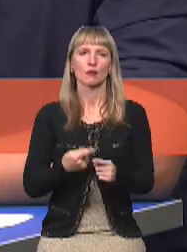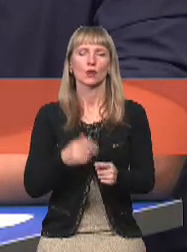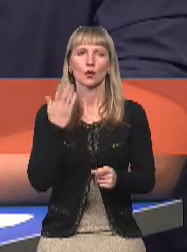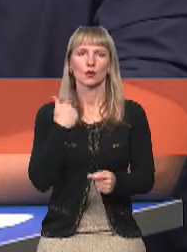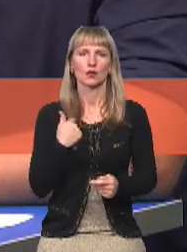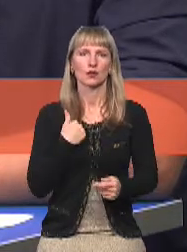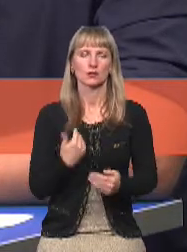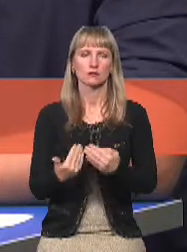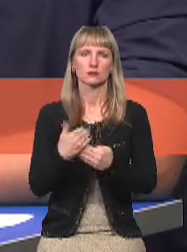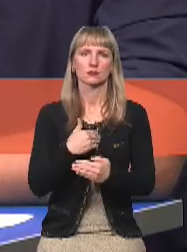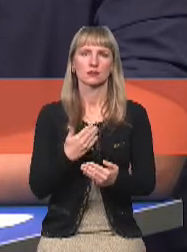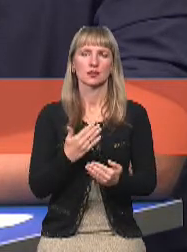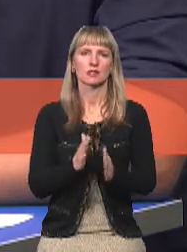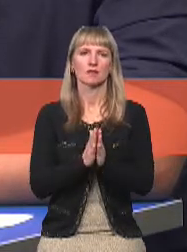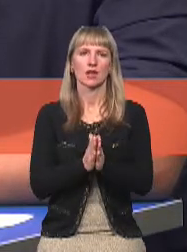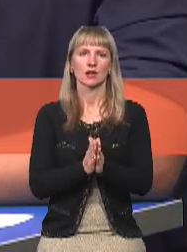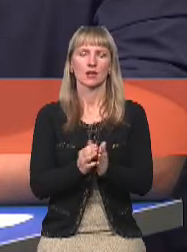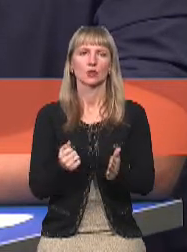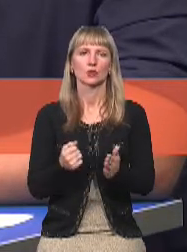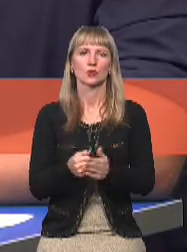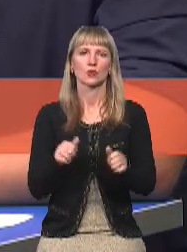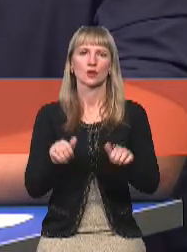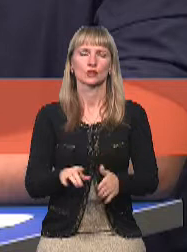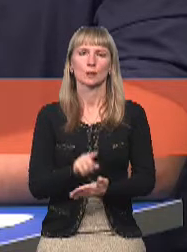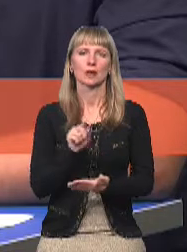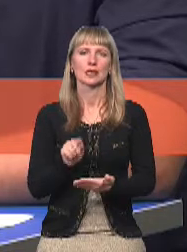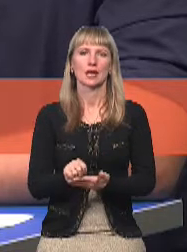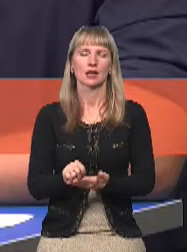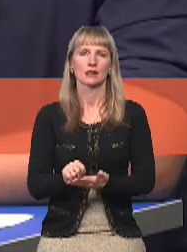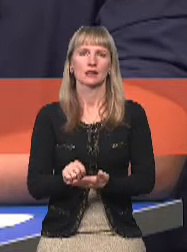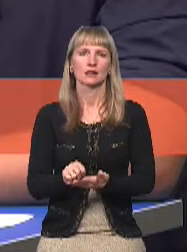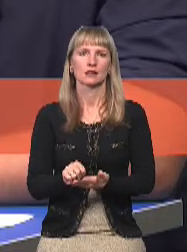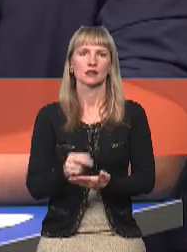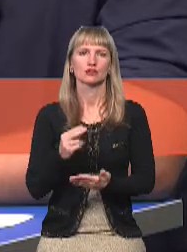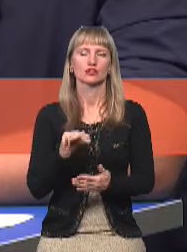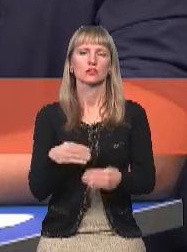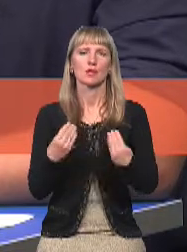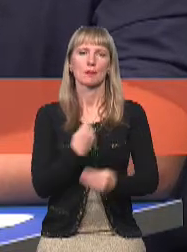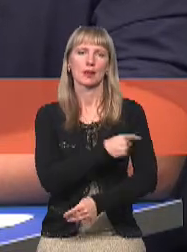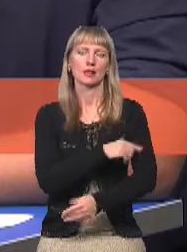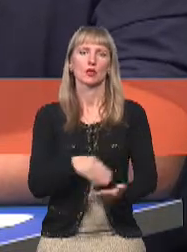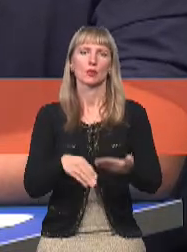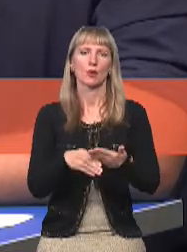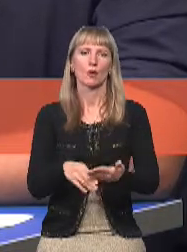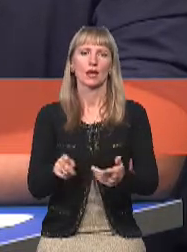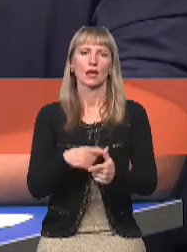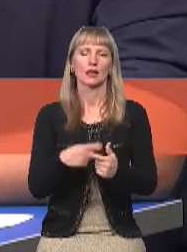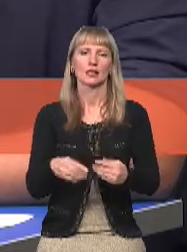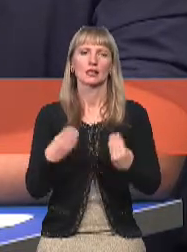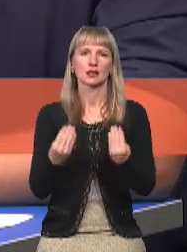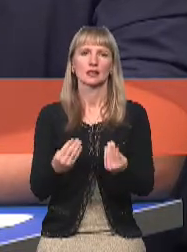до нас надходять звернення щодо вирішення питань, чи то з надання медичної допомоги, чи то з